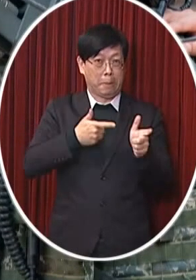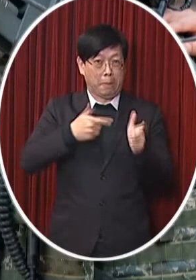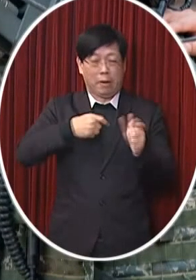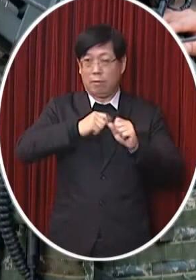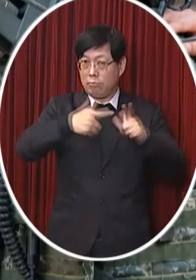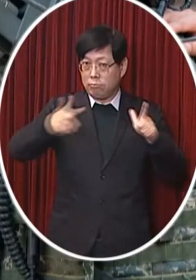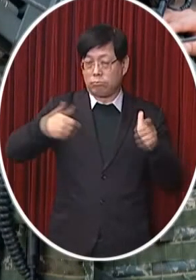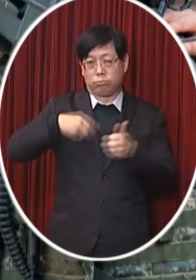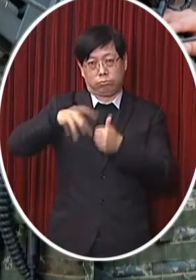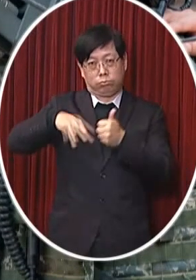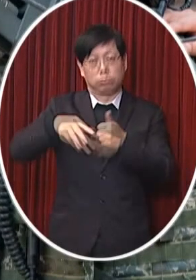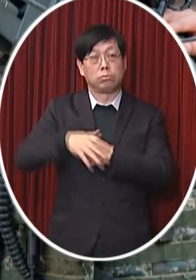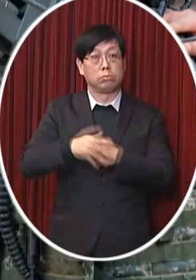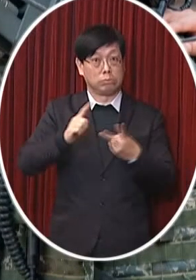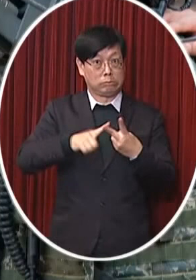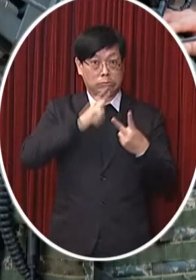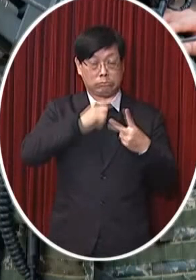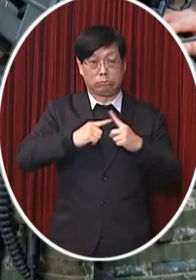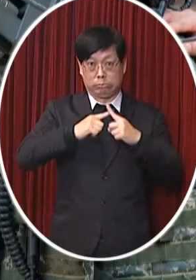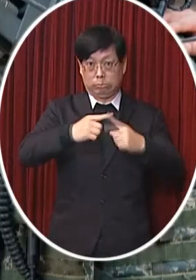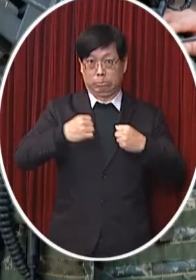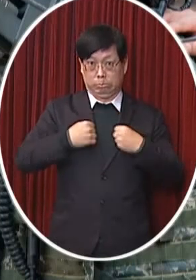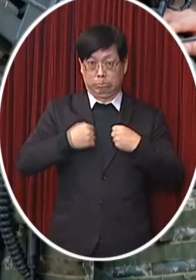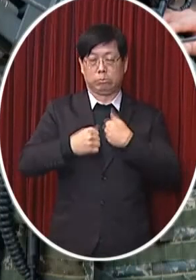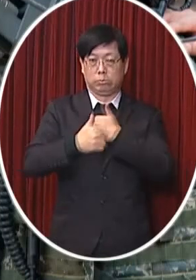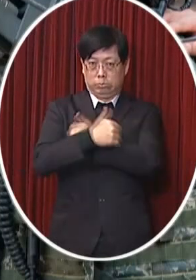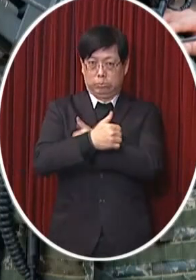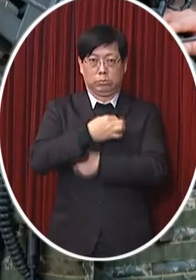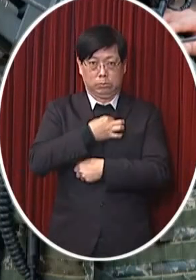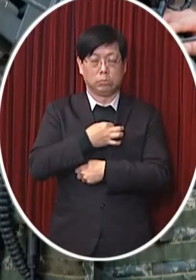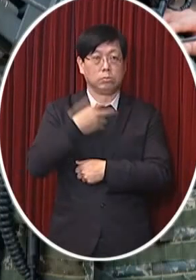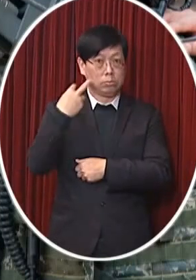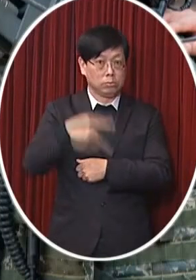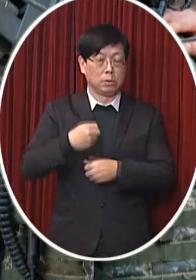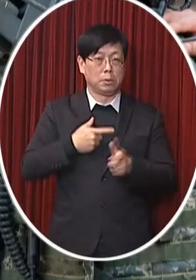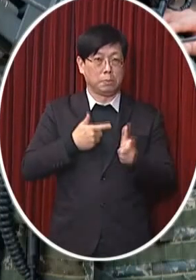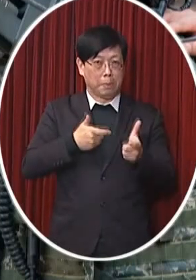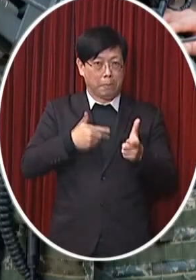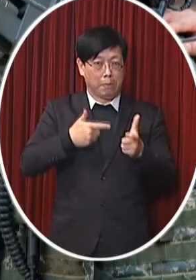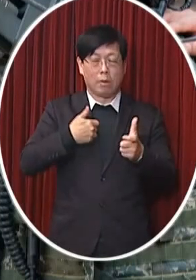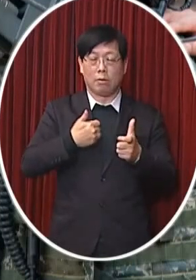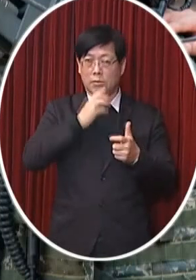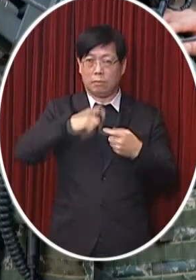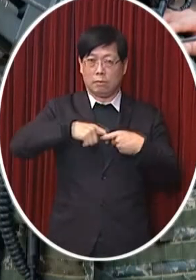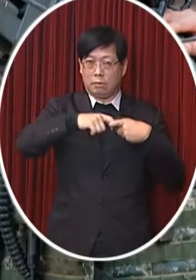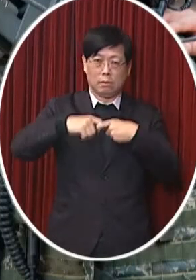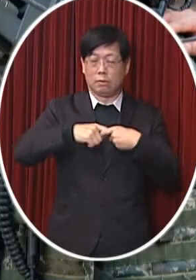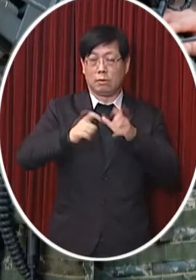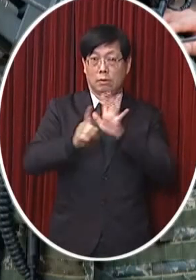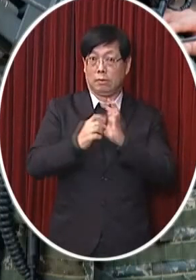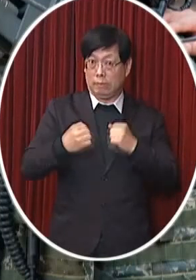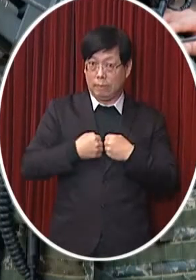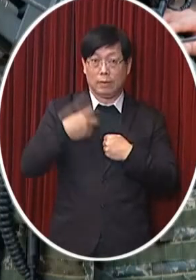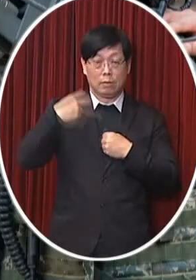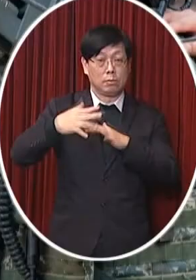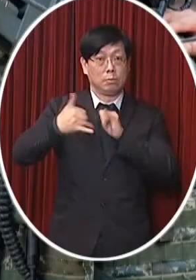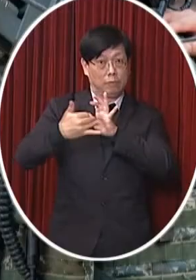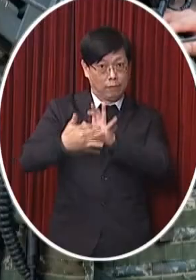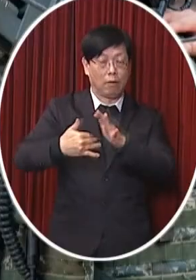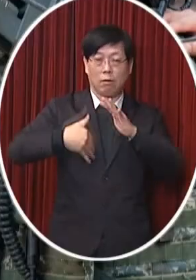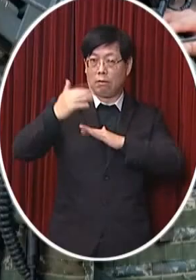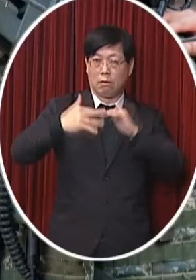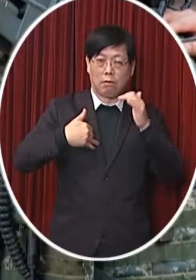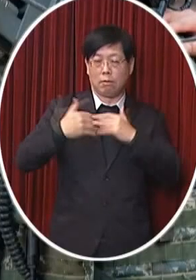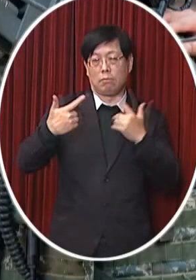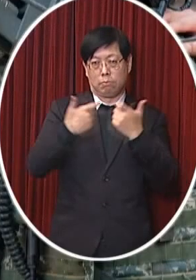作训练，增加实战化的训练课程，增加实战射击、联合演训，甚至是民防协力等